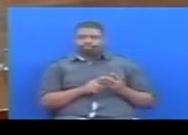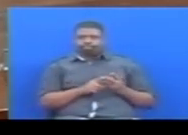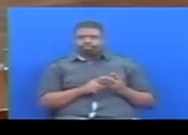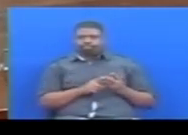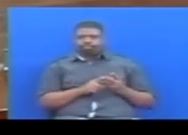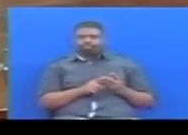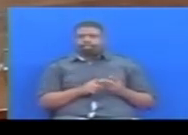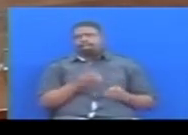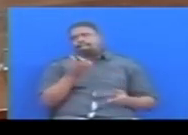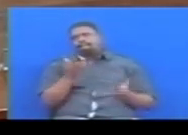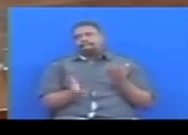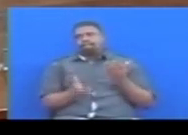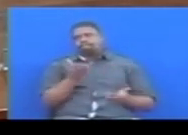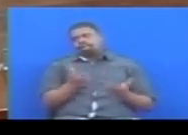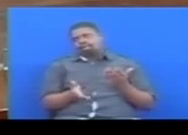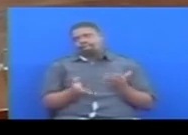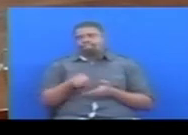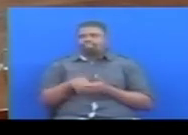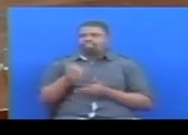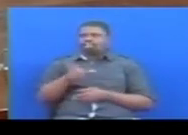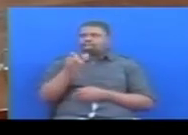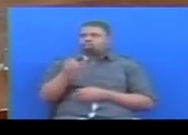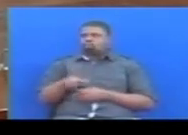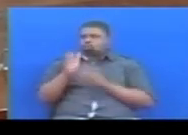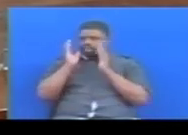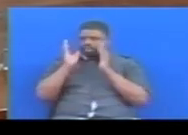Labda kwa faida ya Mheshimiwa wabunge,